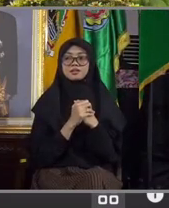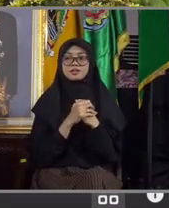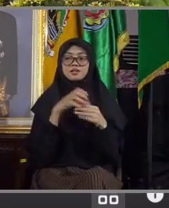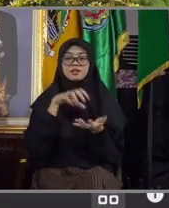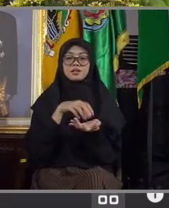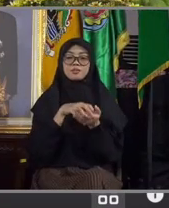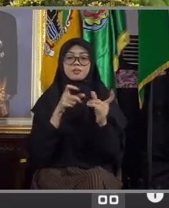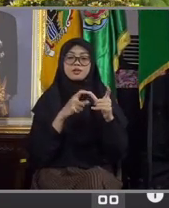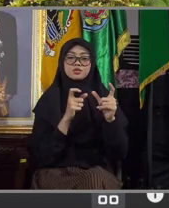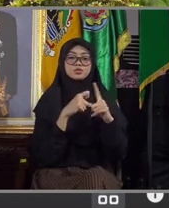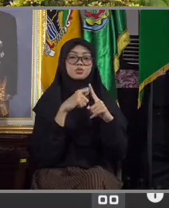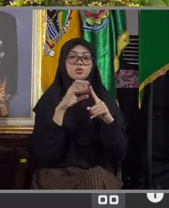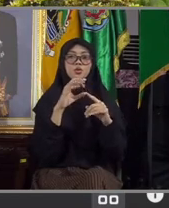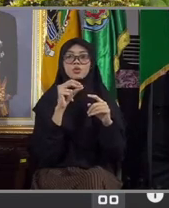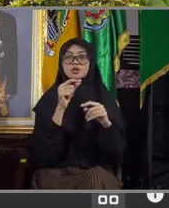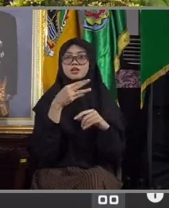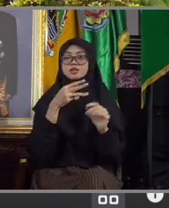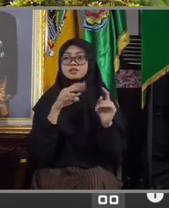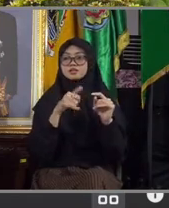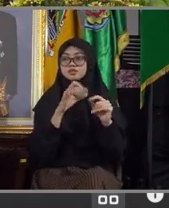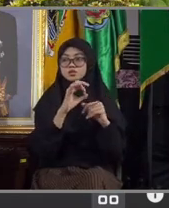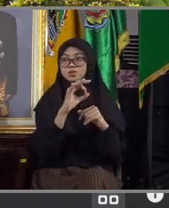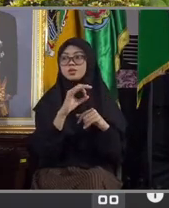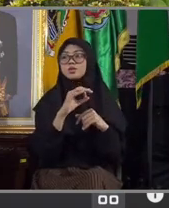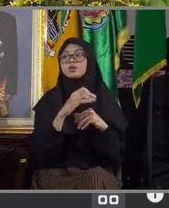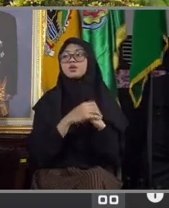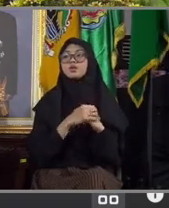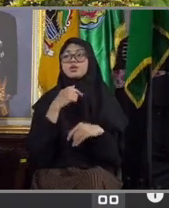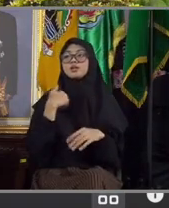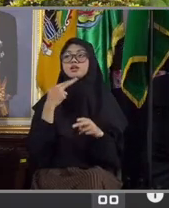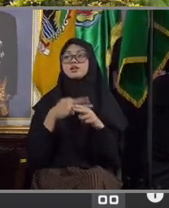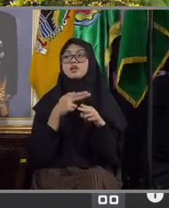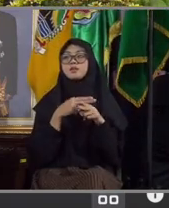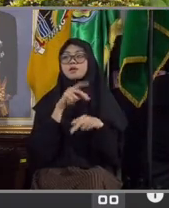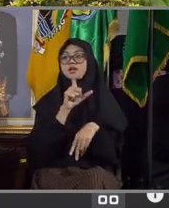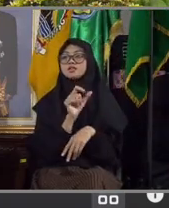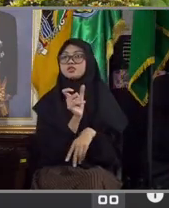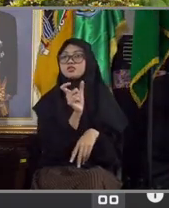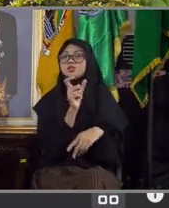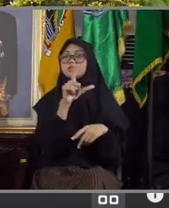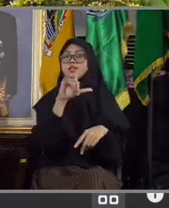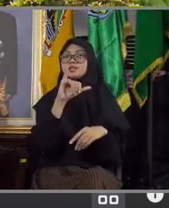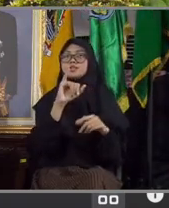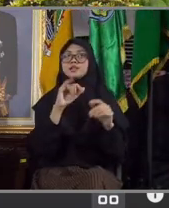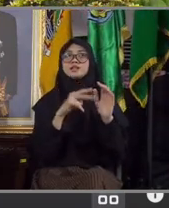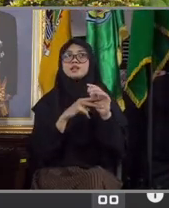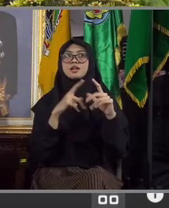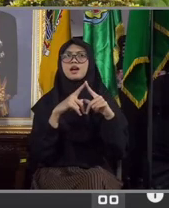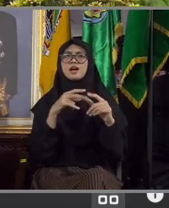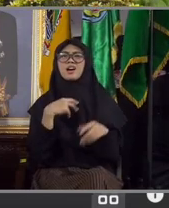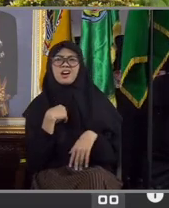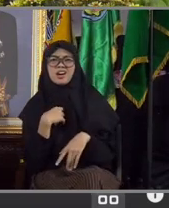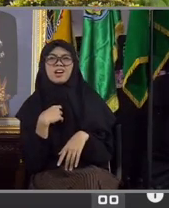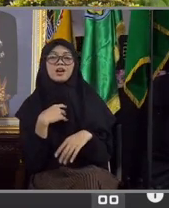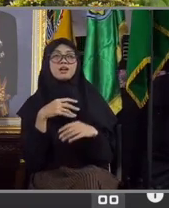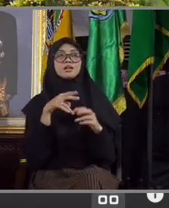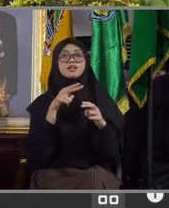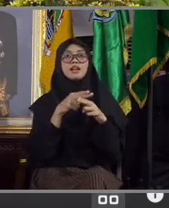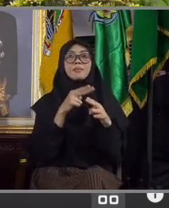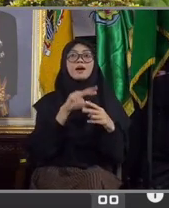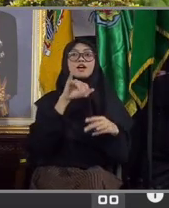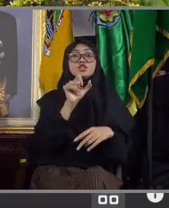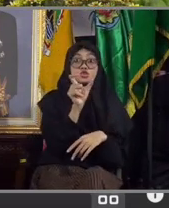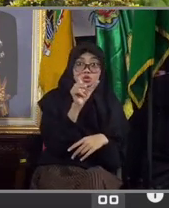Sukorejo. Oh, nggih. Namanya? Nama saya Ibu Jurina. Eh? Ibu Jurina.